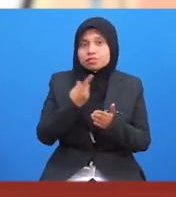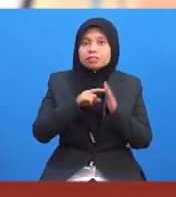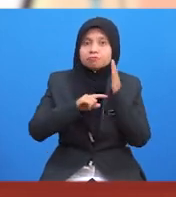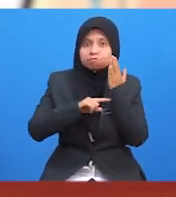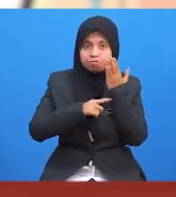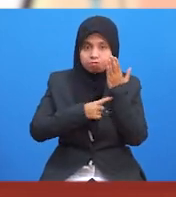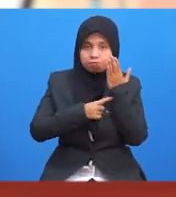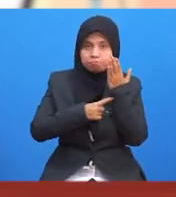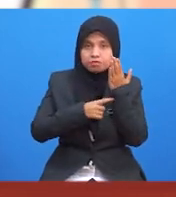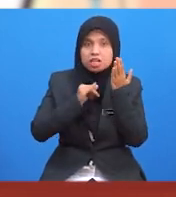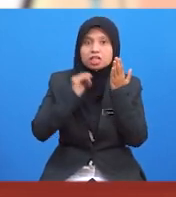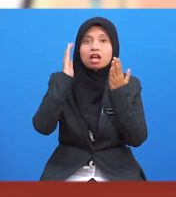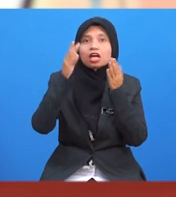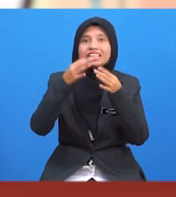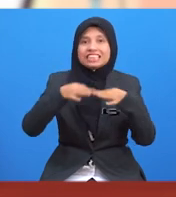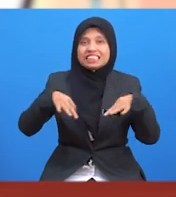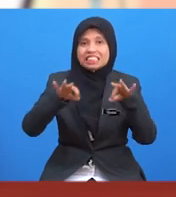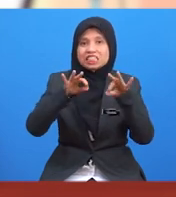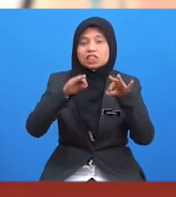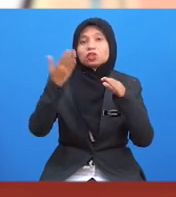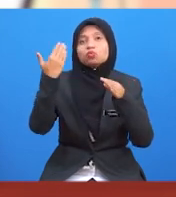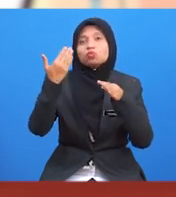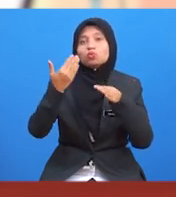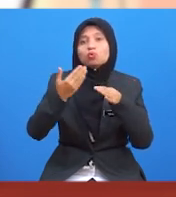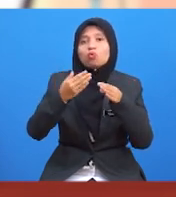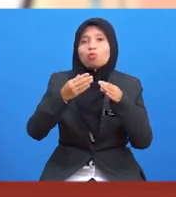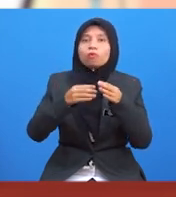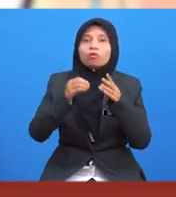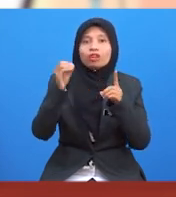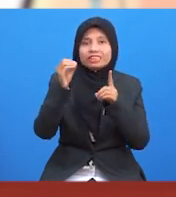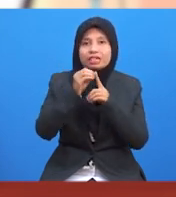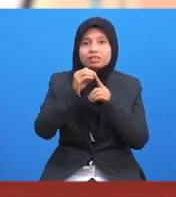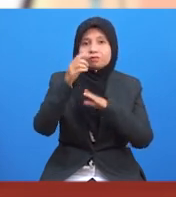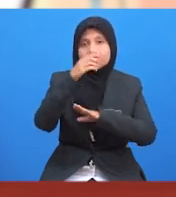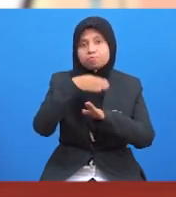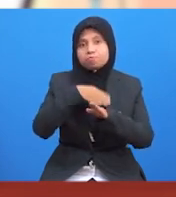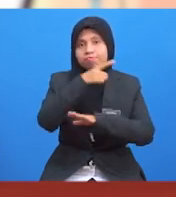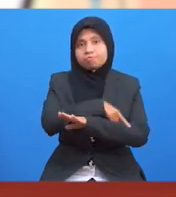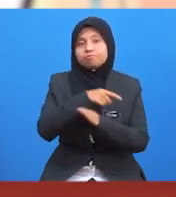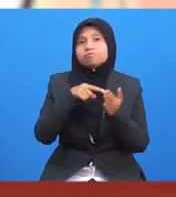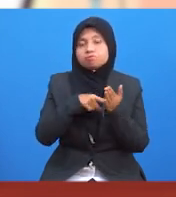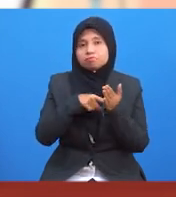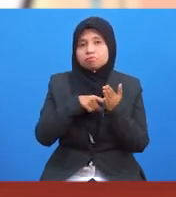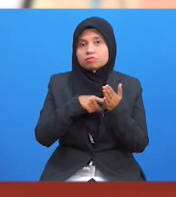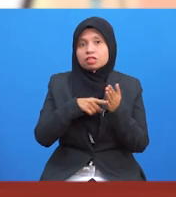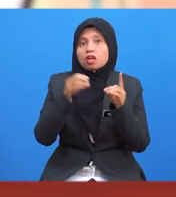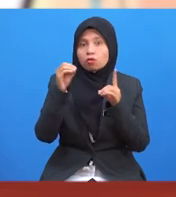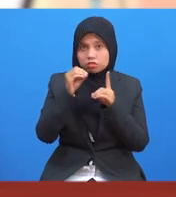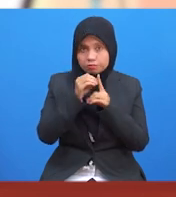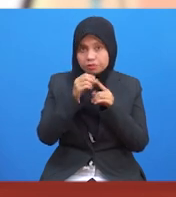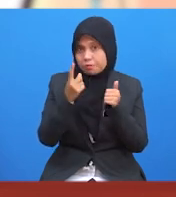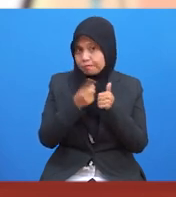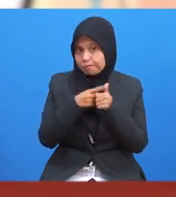bermula, saya akan ceritakan terlebih dahulu objektif kita pada hari ini. Objektif kita